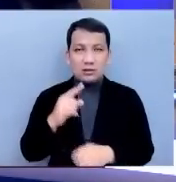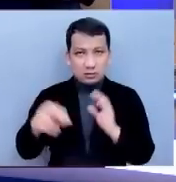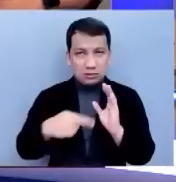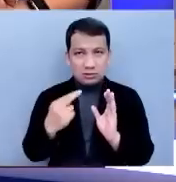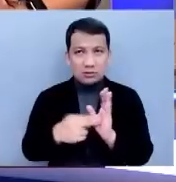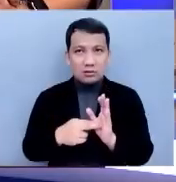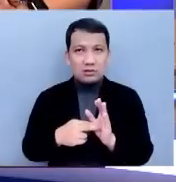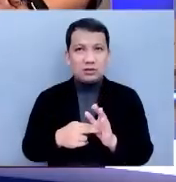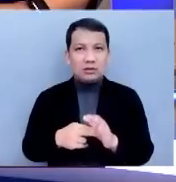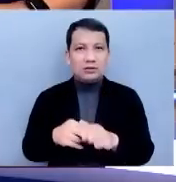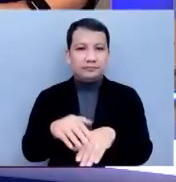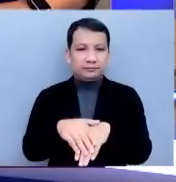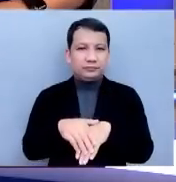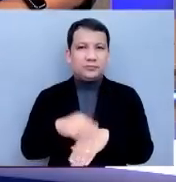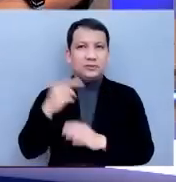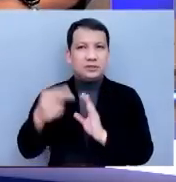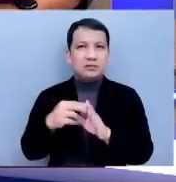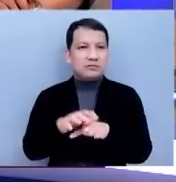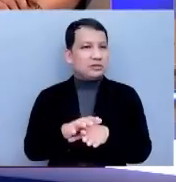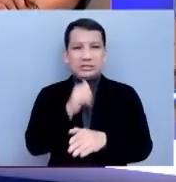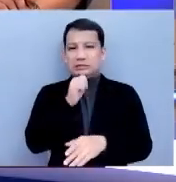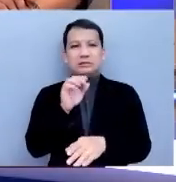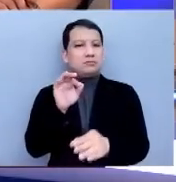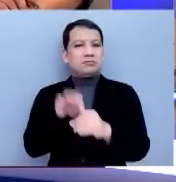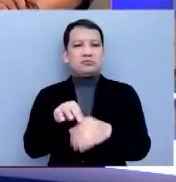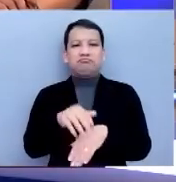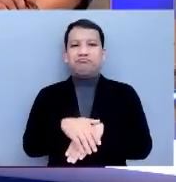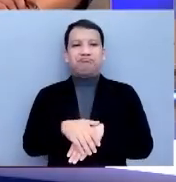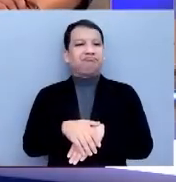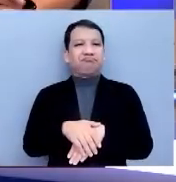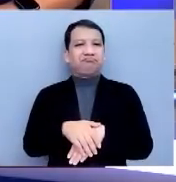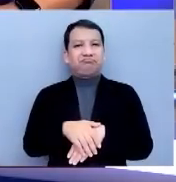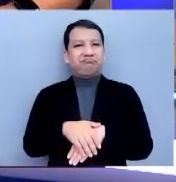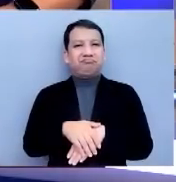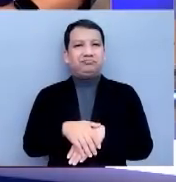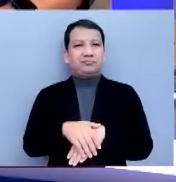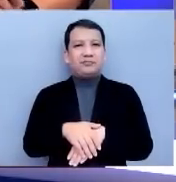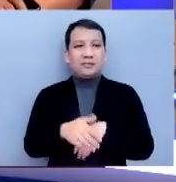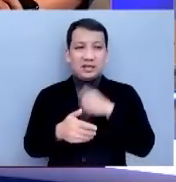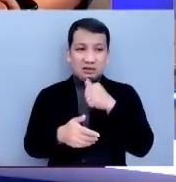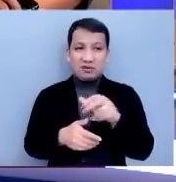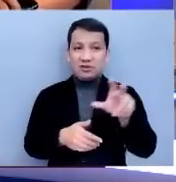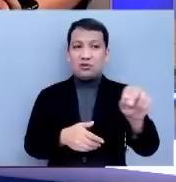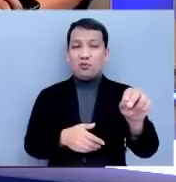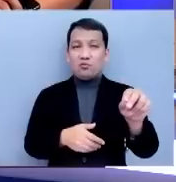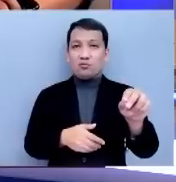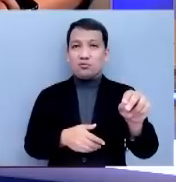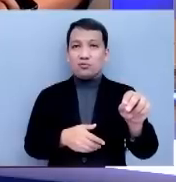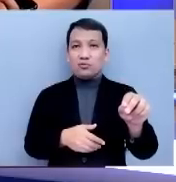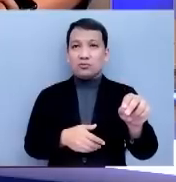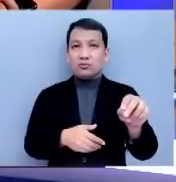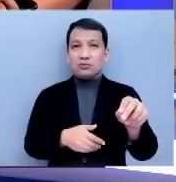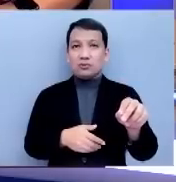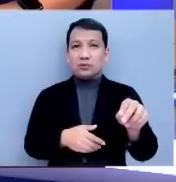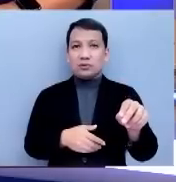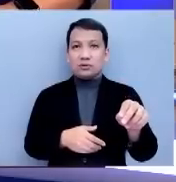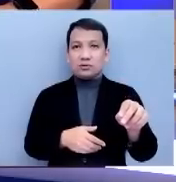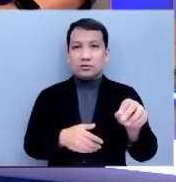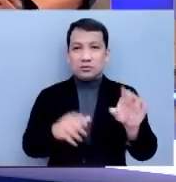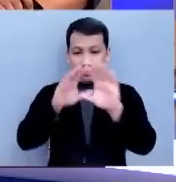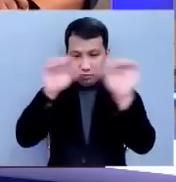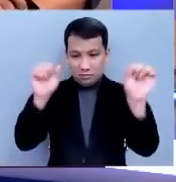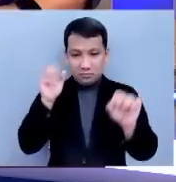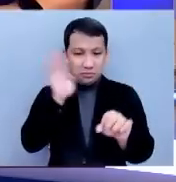abstain lang siya. Mukhang ganun, ha? Ganun ang basa natin dyan. Iba kasi yung no, eh. Hard no yun, eh. Diba? Utol mo pa yung ano? Utol mo pa